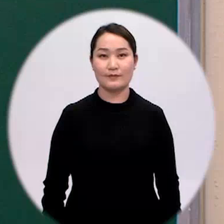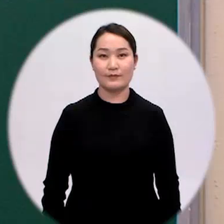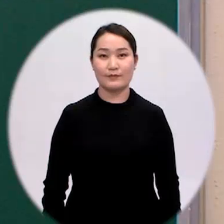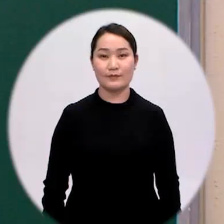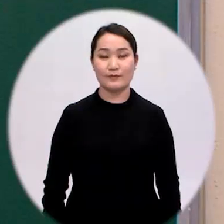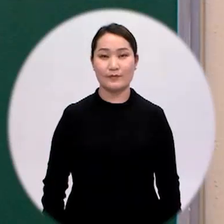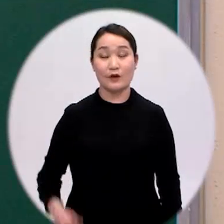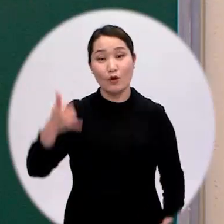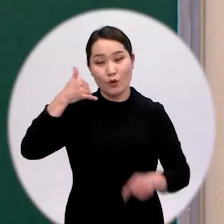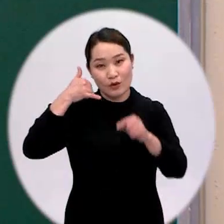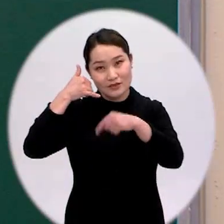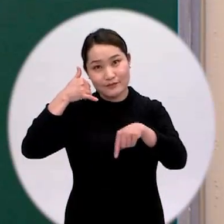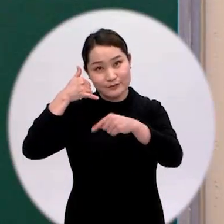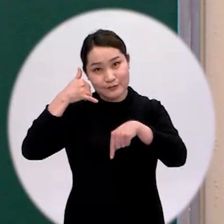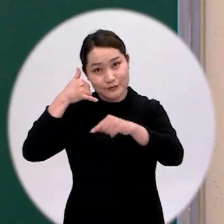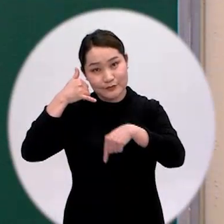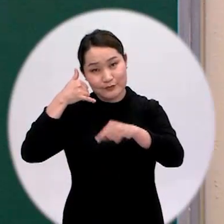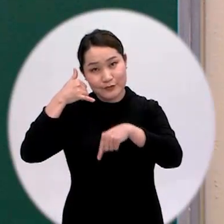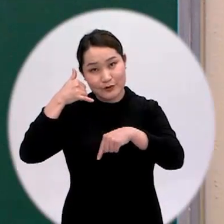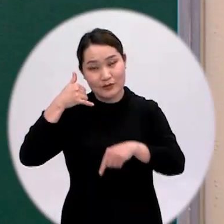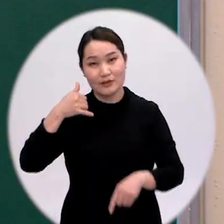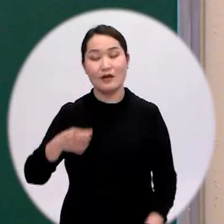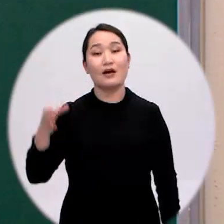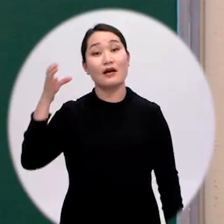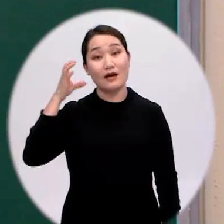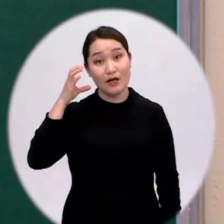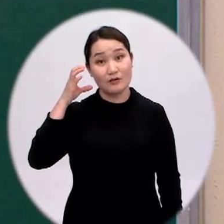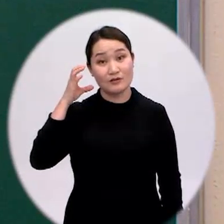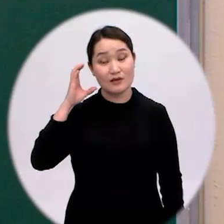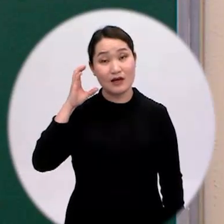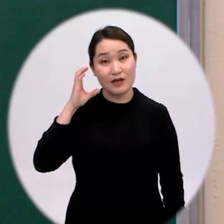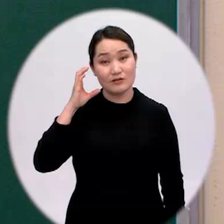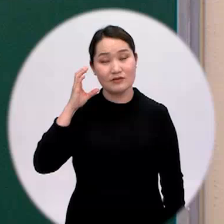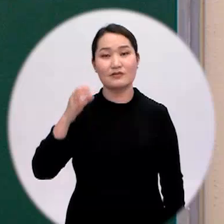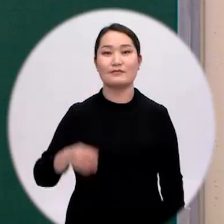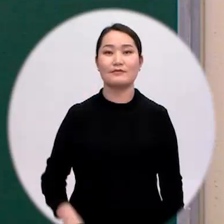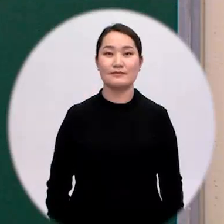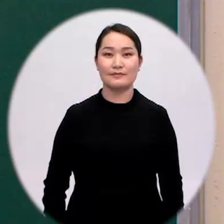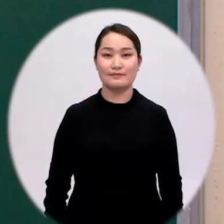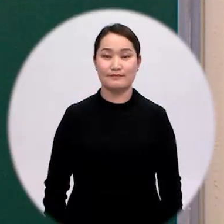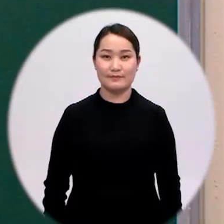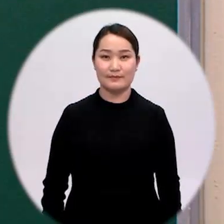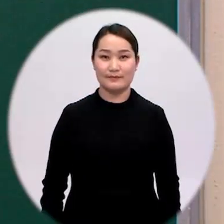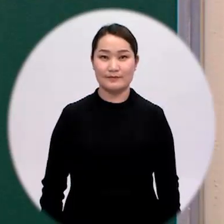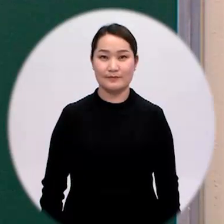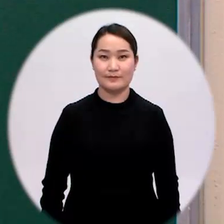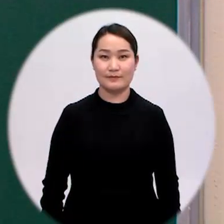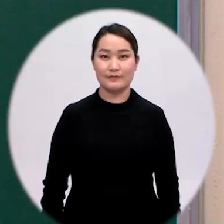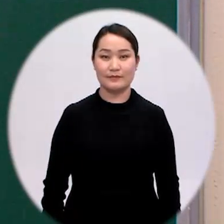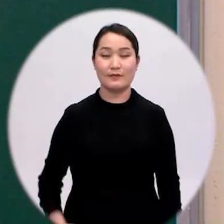За, бидний харилцаа холбоонд хэрэглэгддэг суурин болон гар утсыг телефон утас гэж